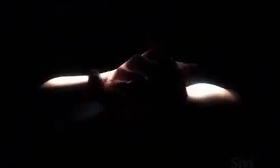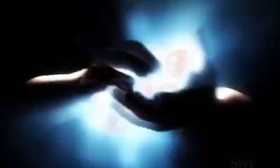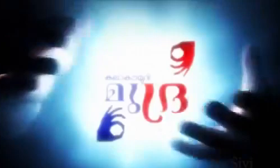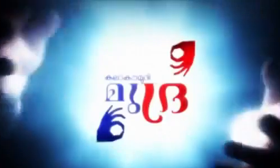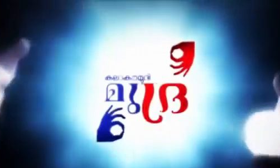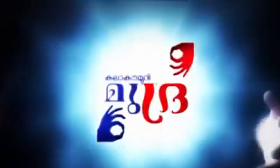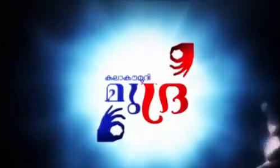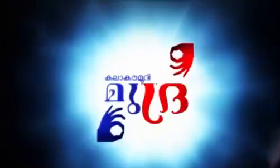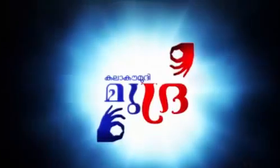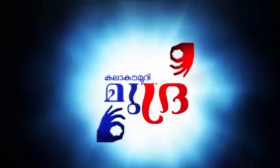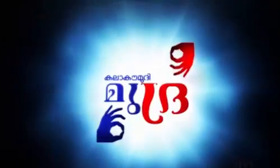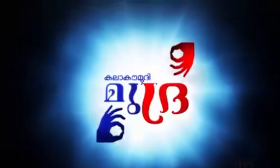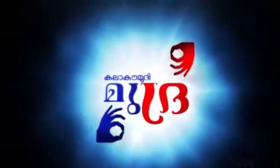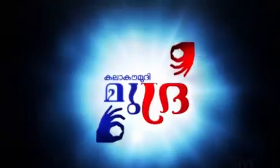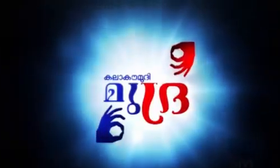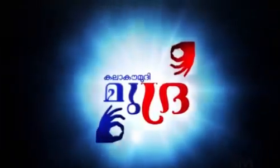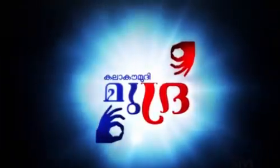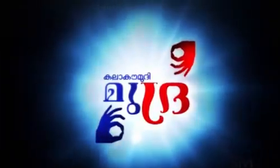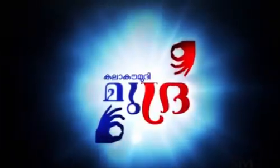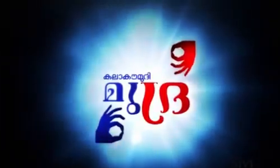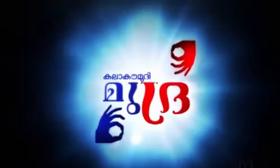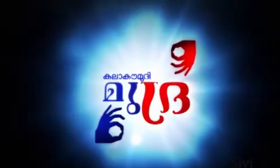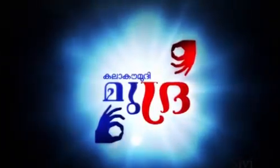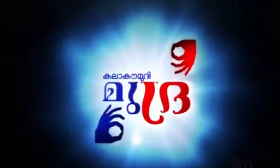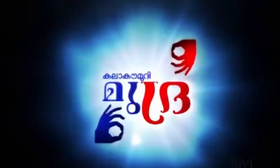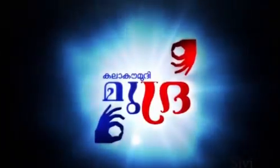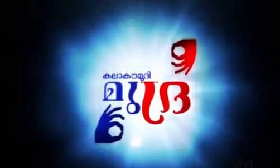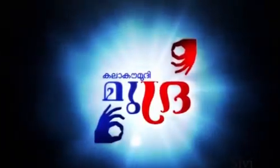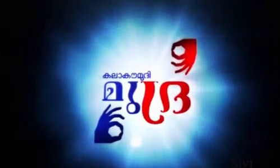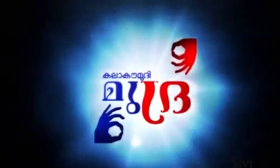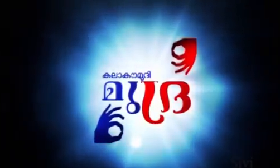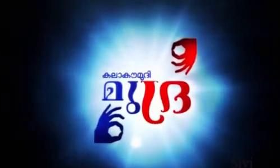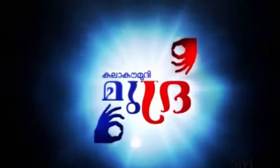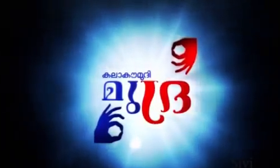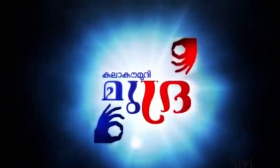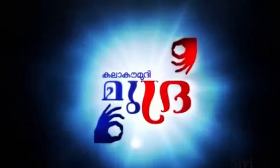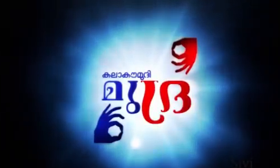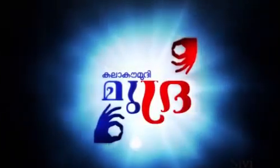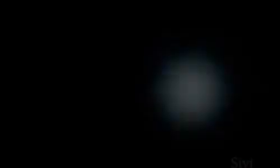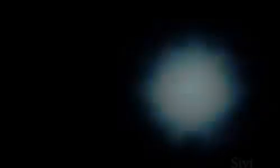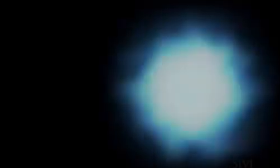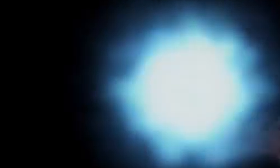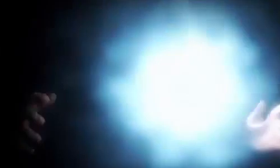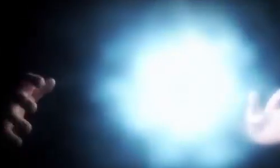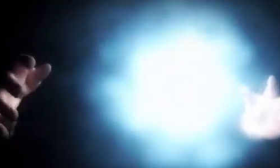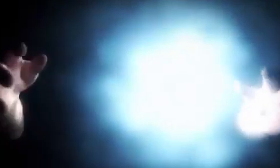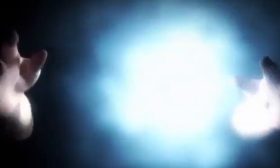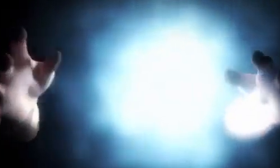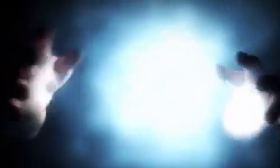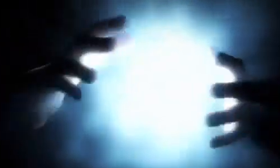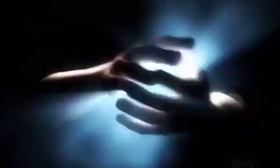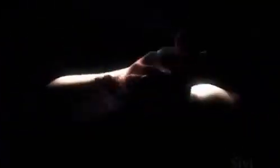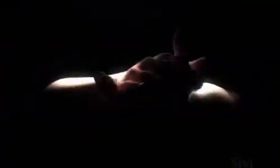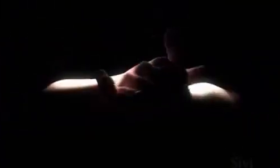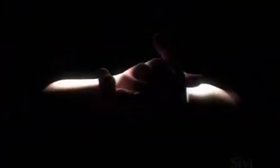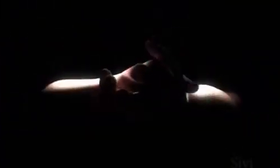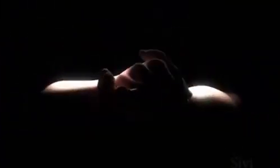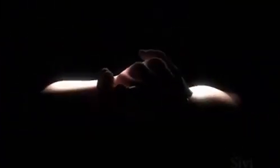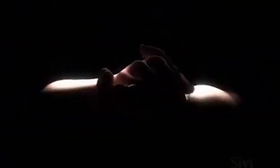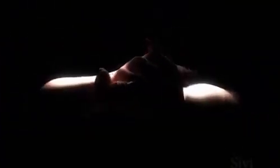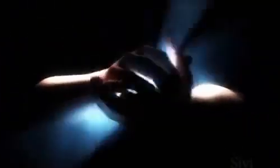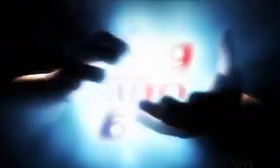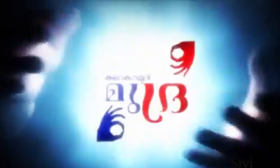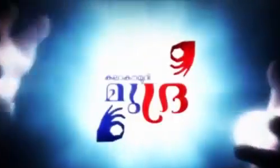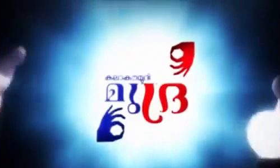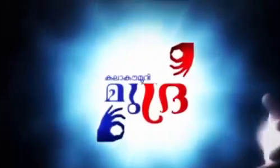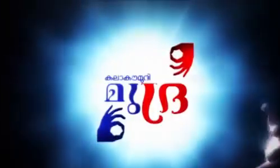അതിഥി തൊഴിലാളികൾ നാട്ടിൽ പോകാൻ ആഗ്രഹിക്കുന്നവർ അവരെ